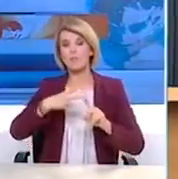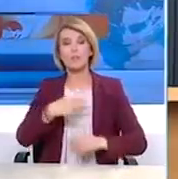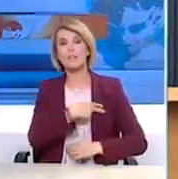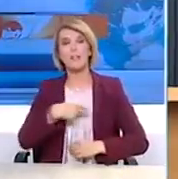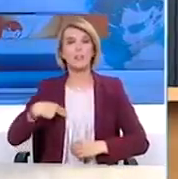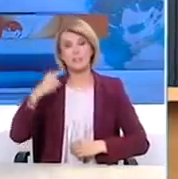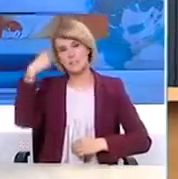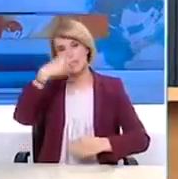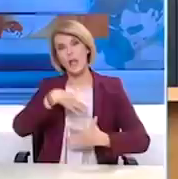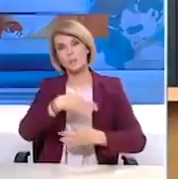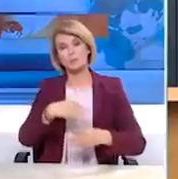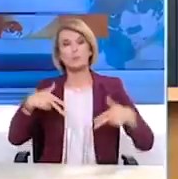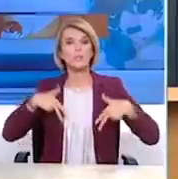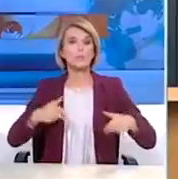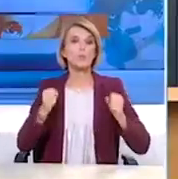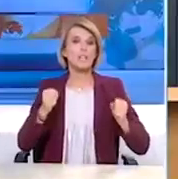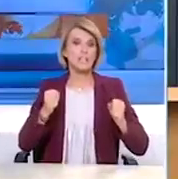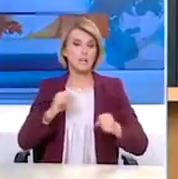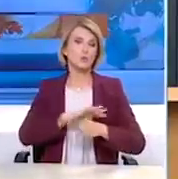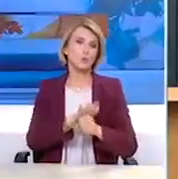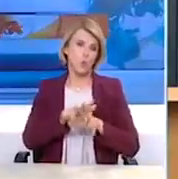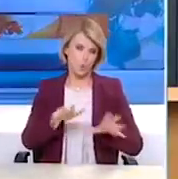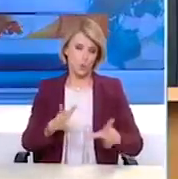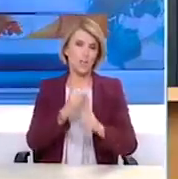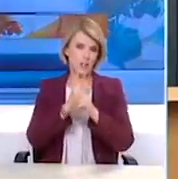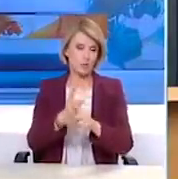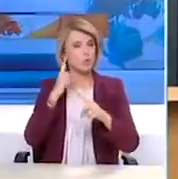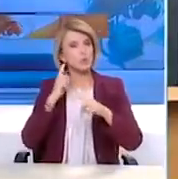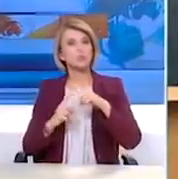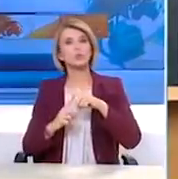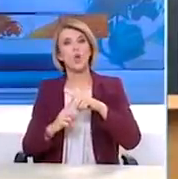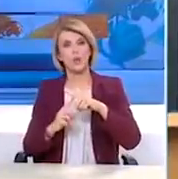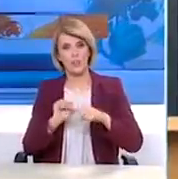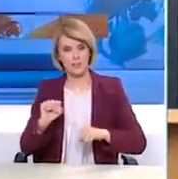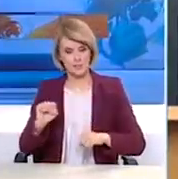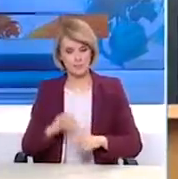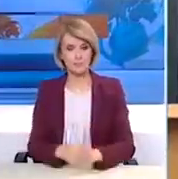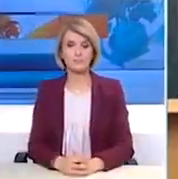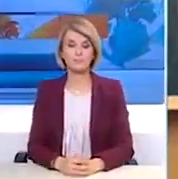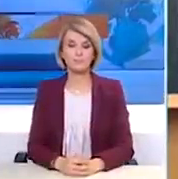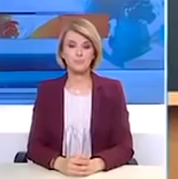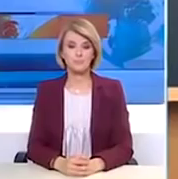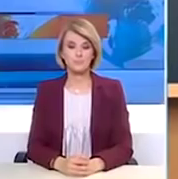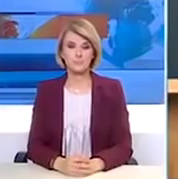τον εκπρόσωπο του Υπουργείου Υγείας για τον νέο κορονοϊό καθηγητή Σωτήρη Τσιόδρα, ο οποίος έχει το λόγο.